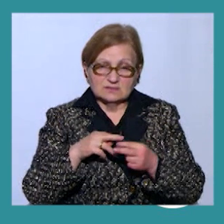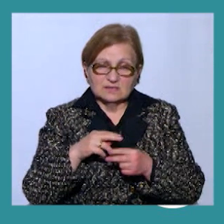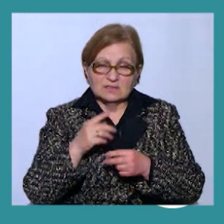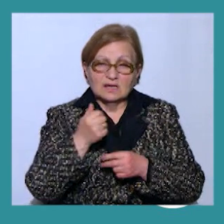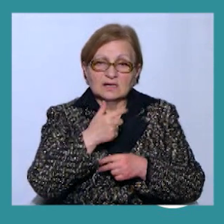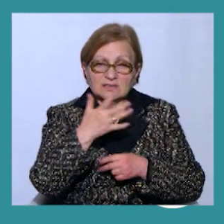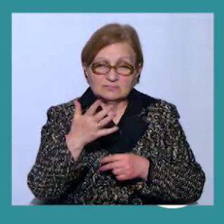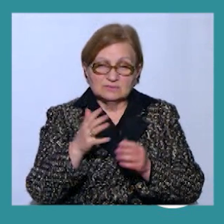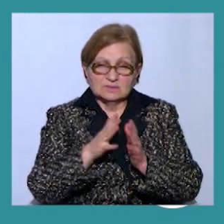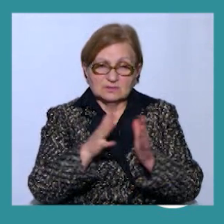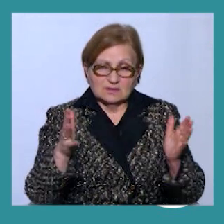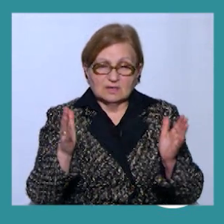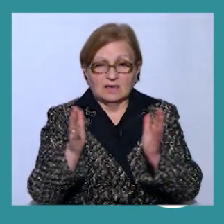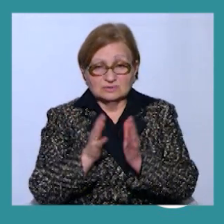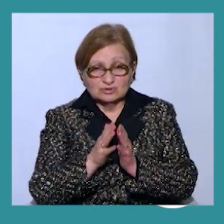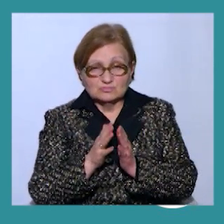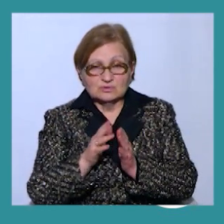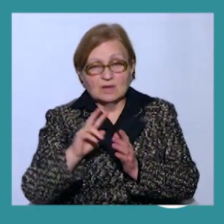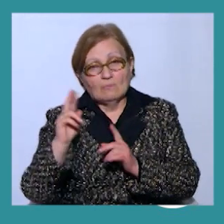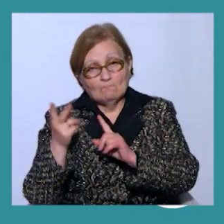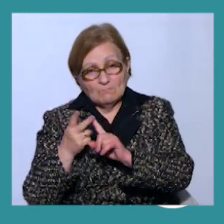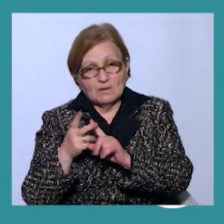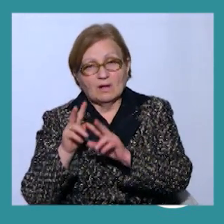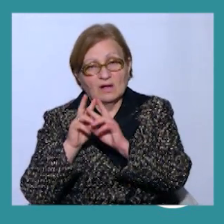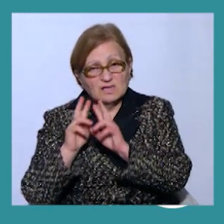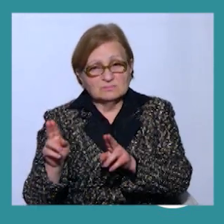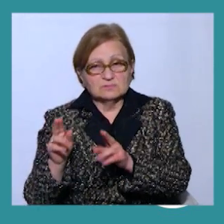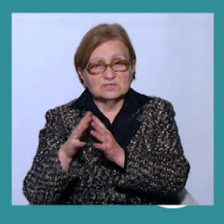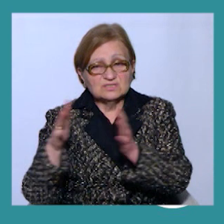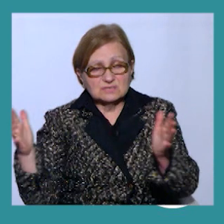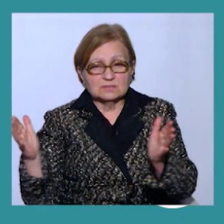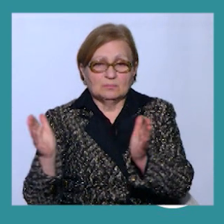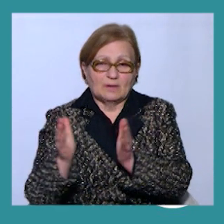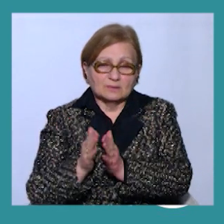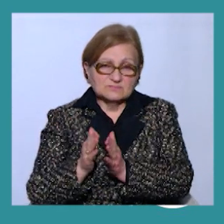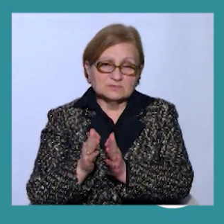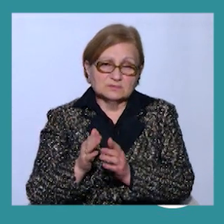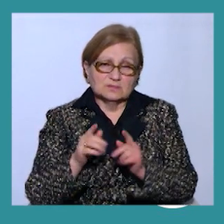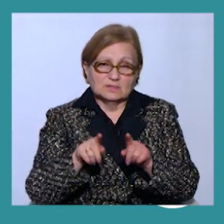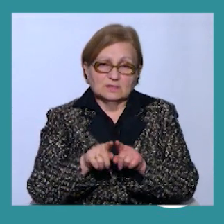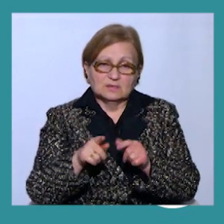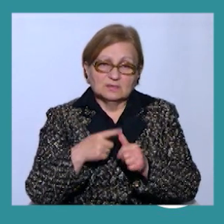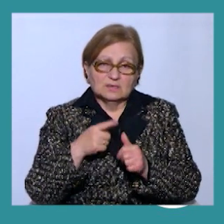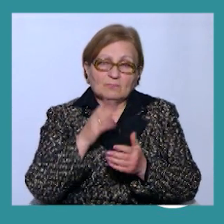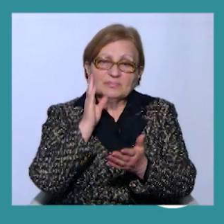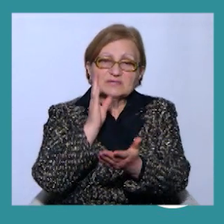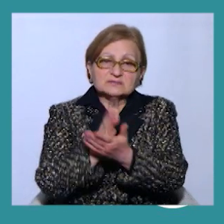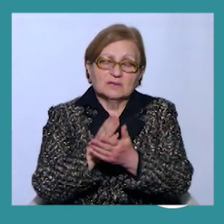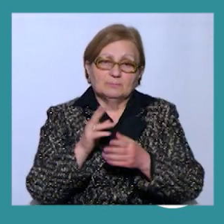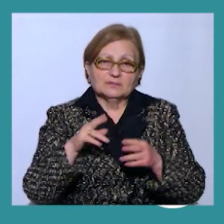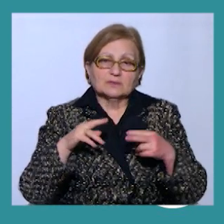ერთი ცვლადის რამდენჯერმე გაზდით ან შემცირებით, მეორე ცვლადით იმდენჯერ იზრდება ან მცირდება, ეწოდება პირდაპირ